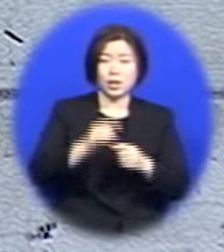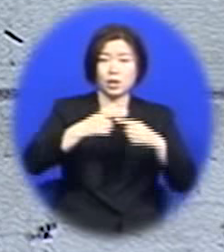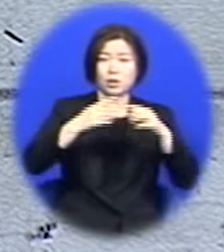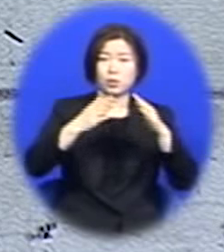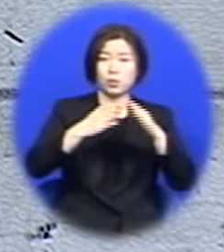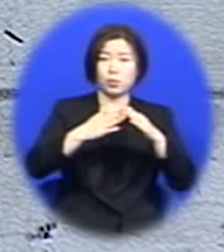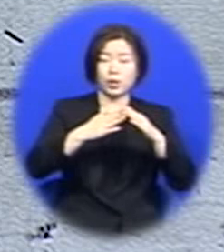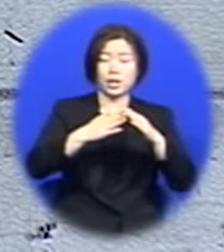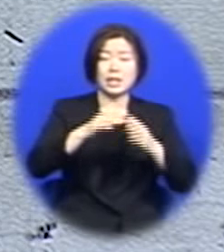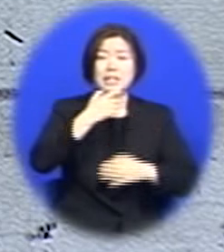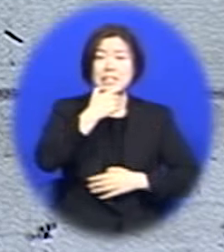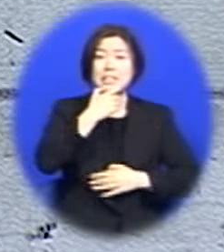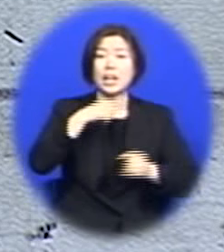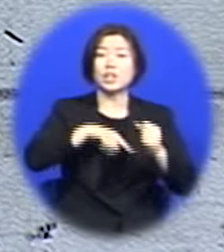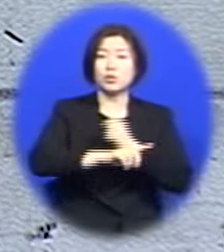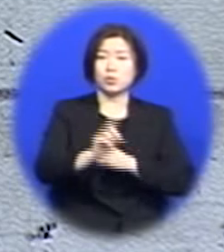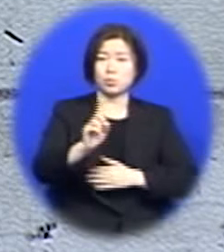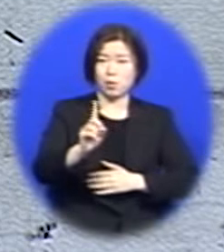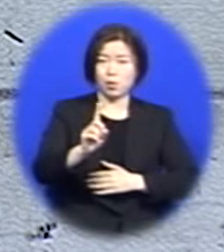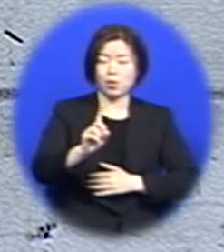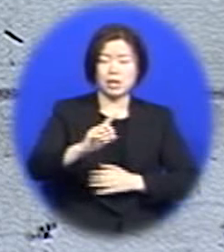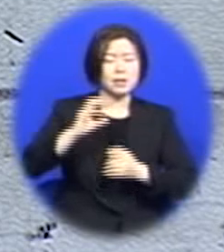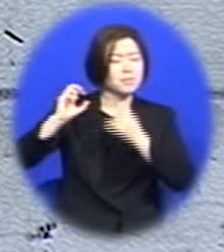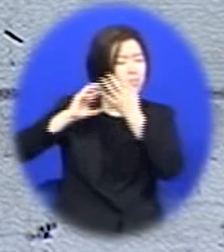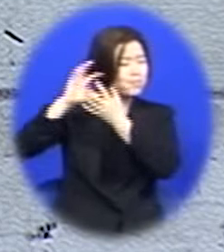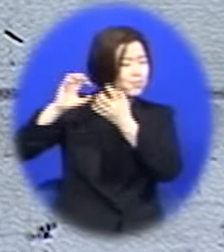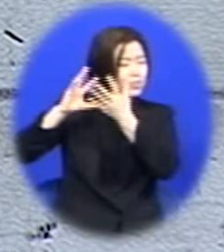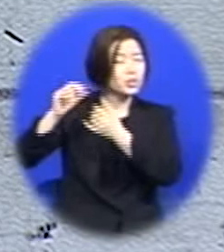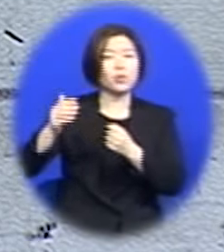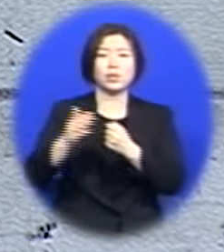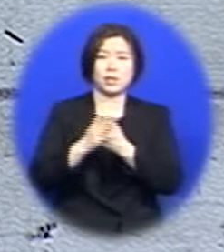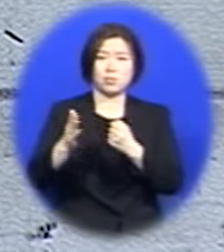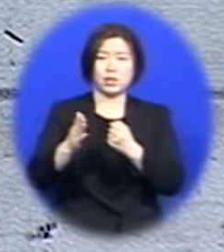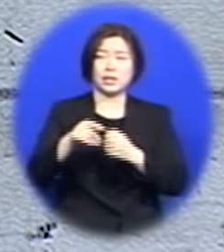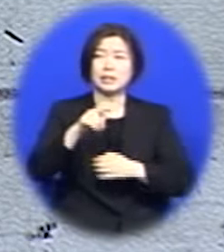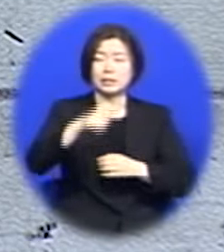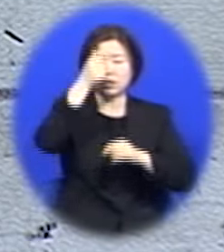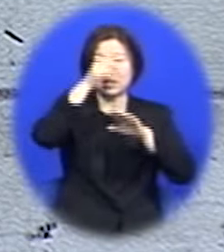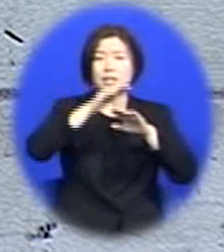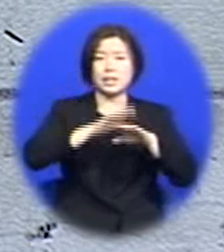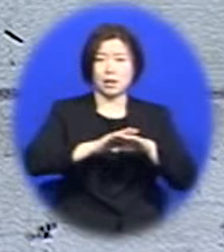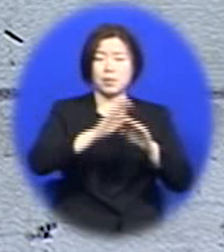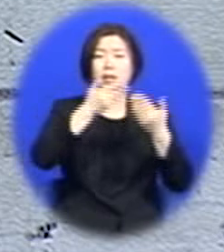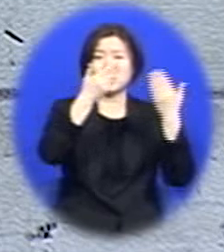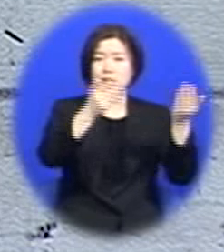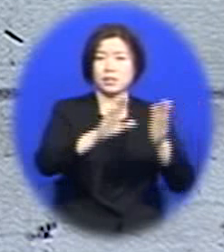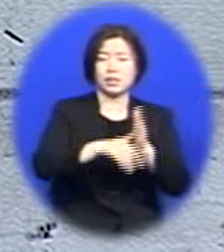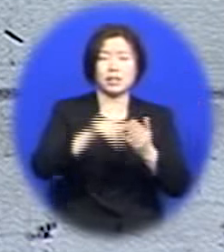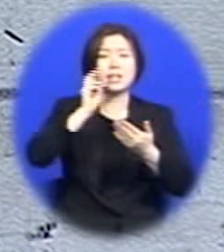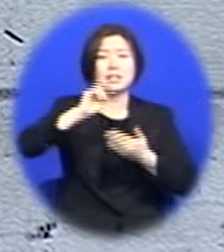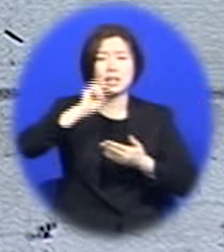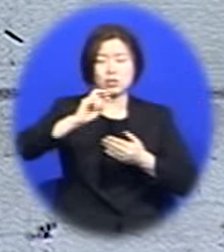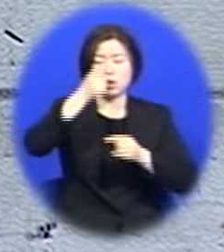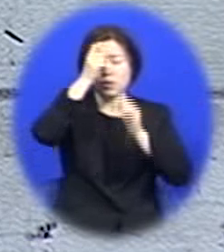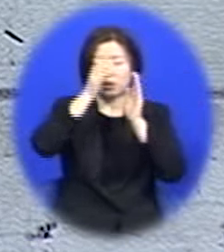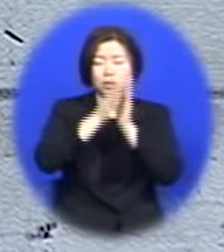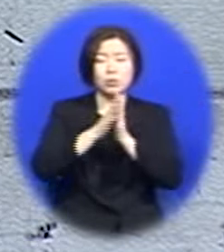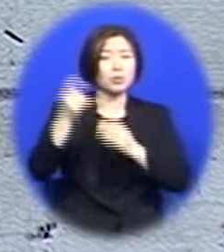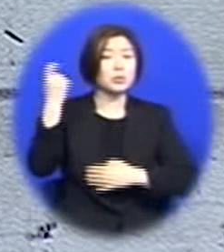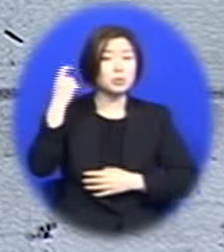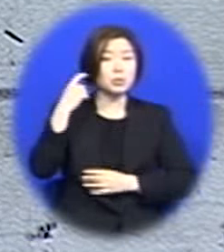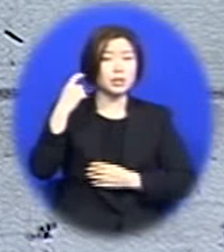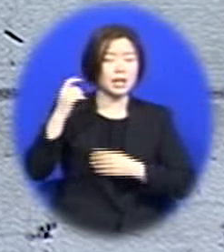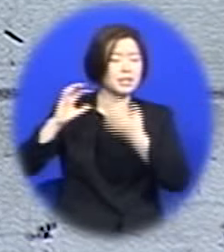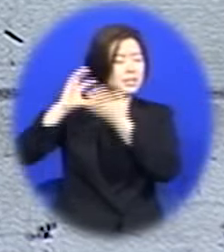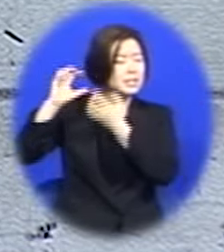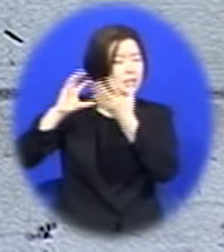하나가 시끄럽다는 겁니다. 그 시끄러운 것은 예배를 말합니다. 예배 드릴 때 찬송하고 기도하는 소리가